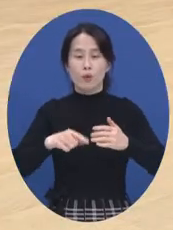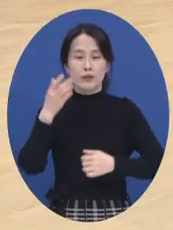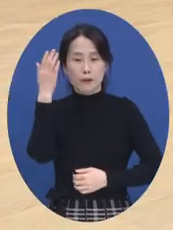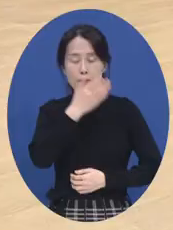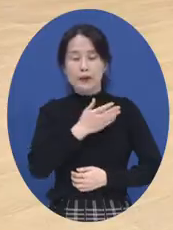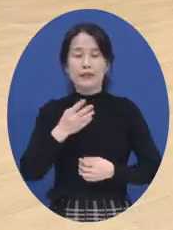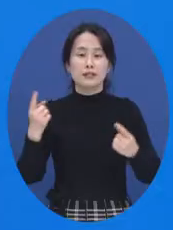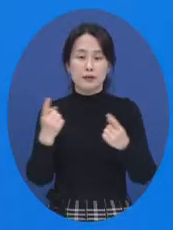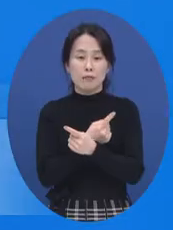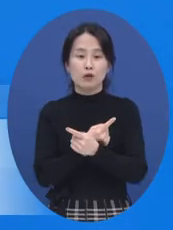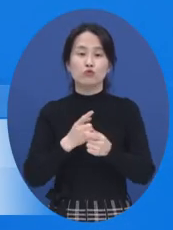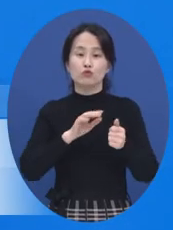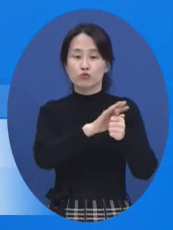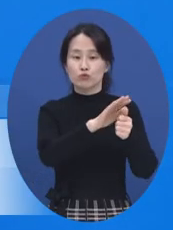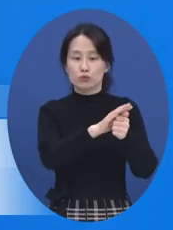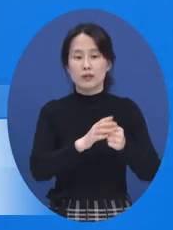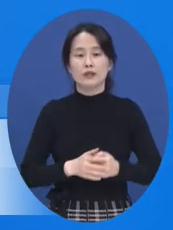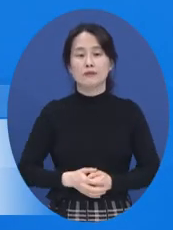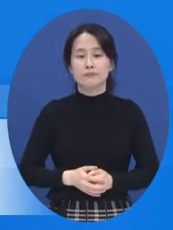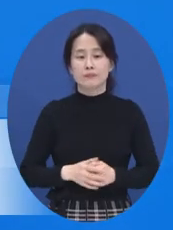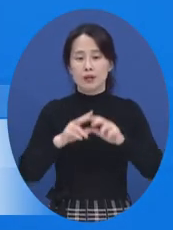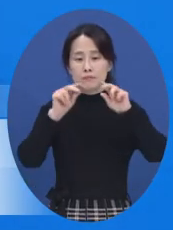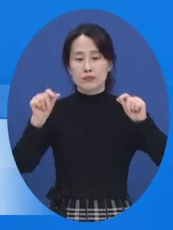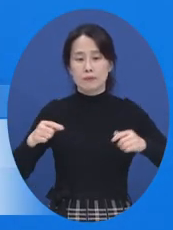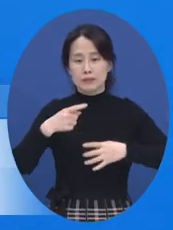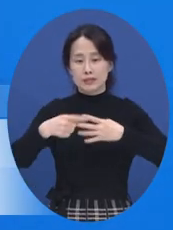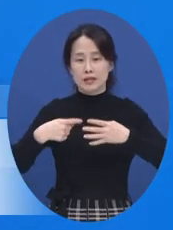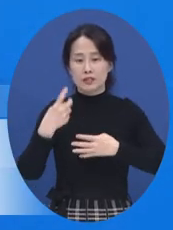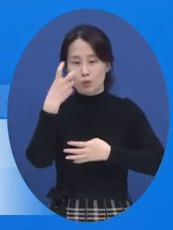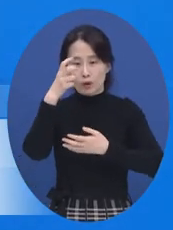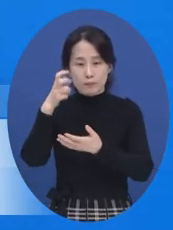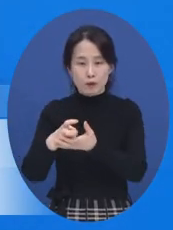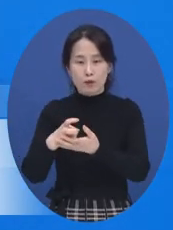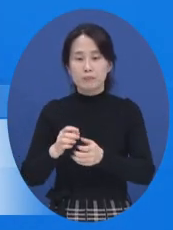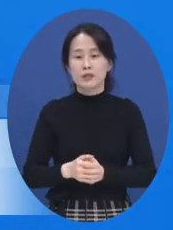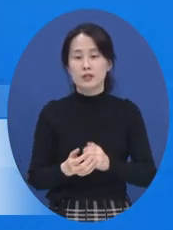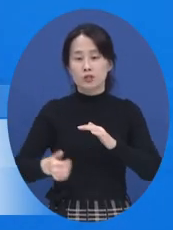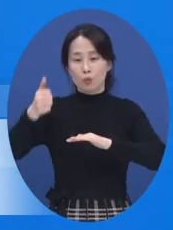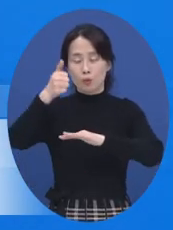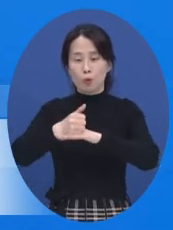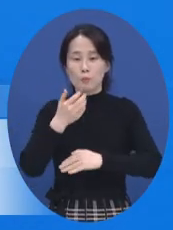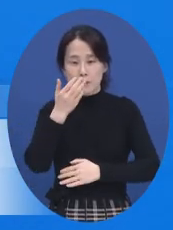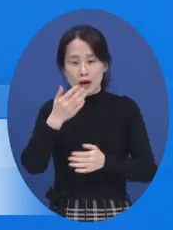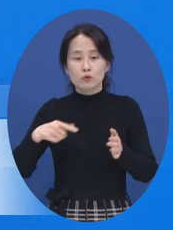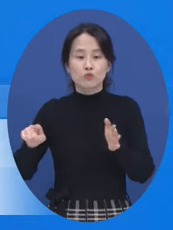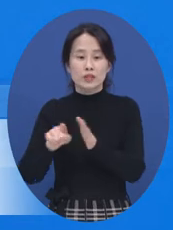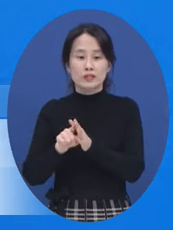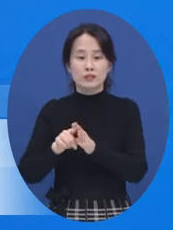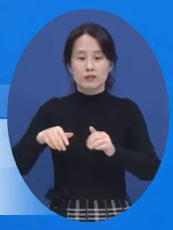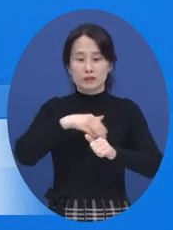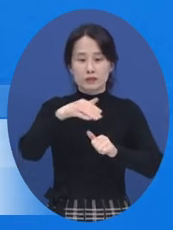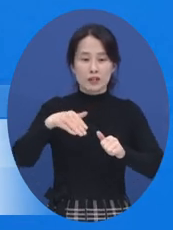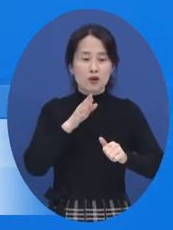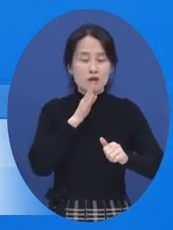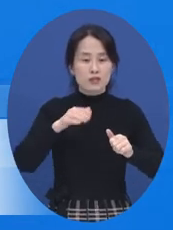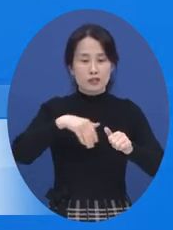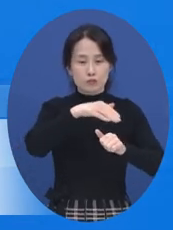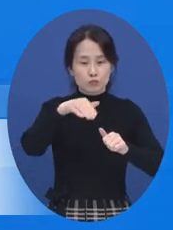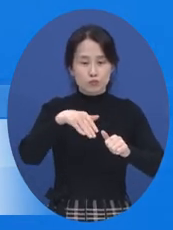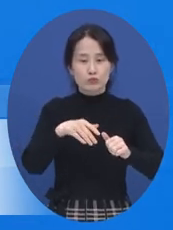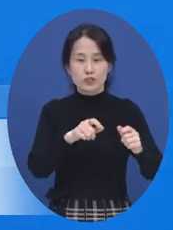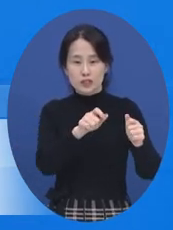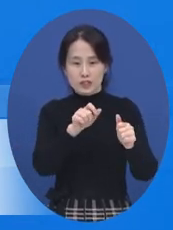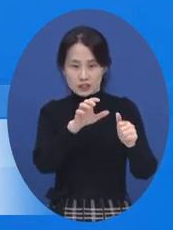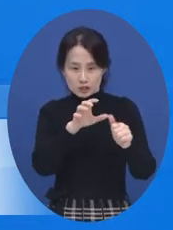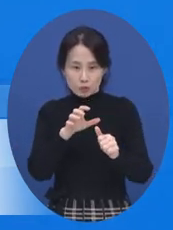사업 등입니다. 경기도는 미세먼지 계절 관리제가 소기의 성과를 거둘 수 있도록